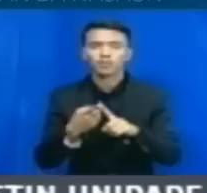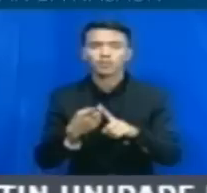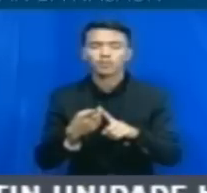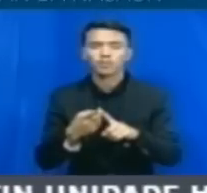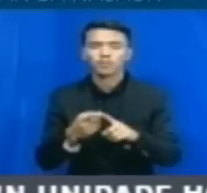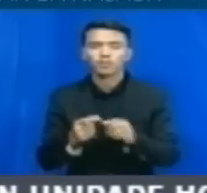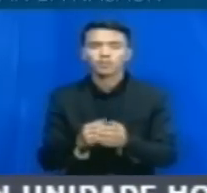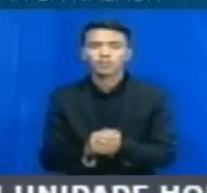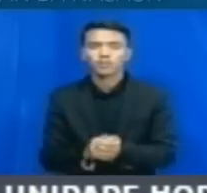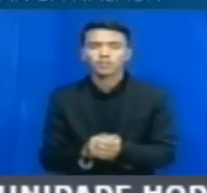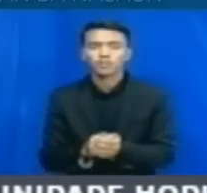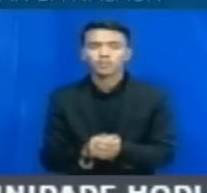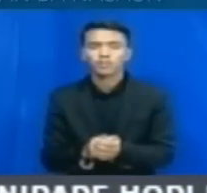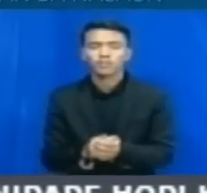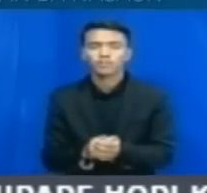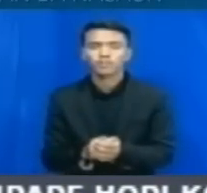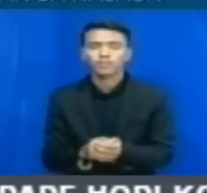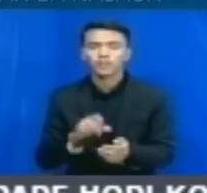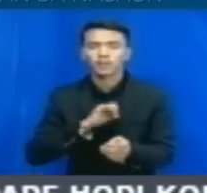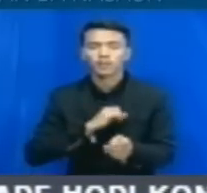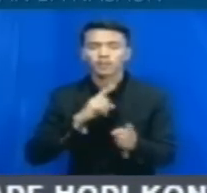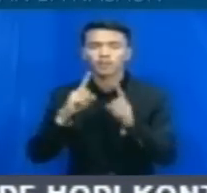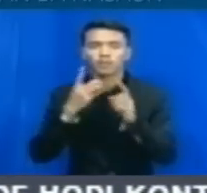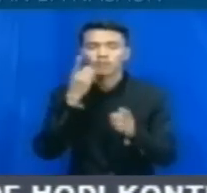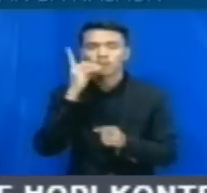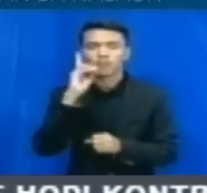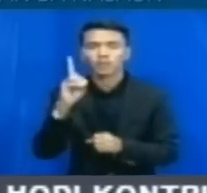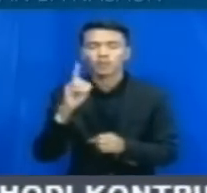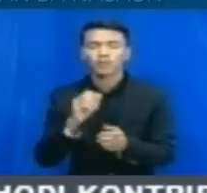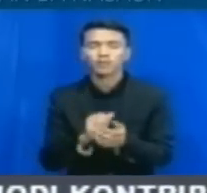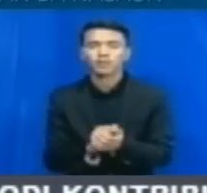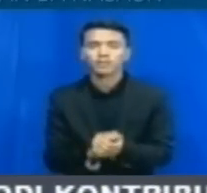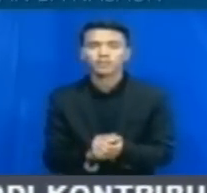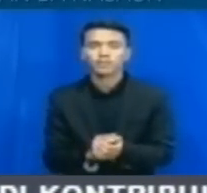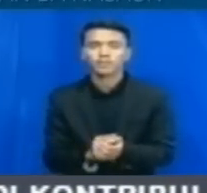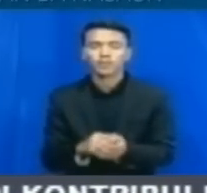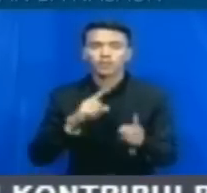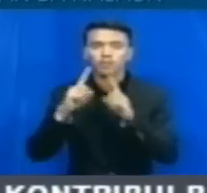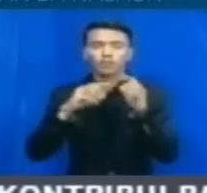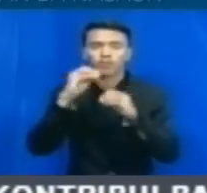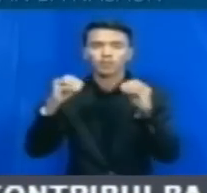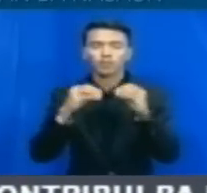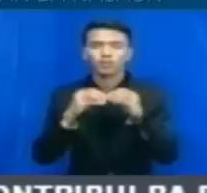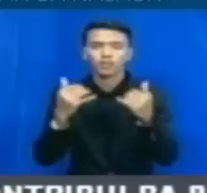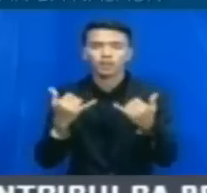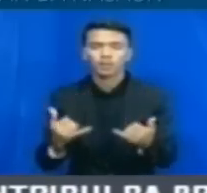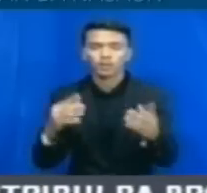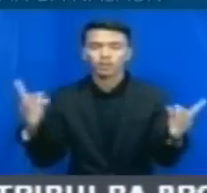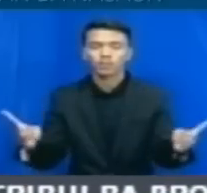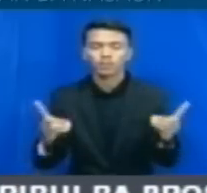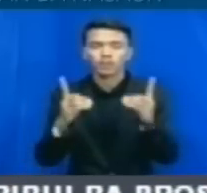cara sama tu apa perlu futur bau tu ni terminal hawa keratus dia deh. Ita tu kuliah kono bakas tahun dia funda agora dau ka